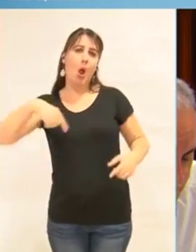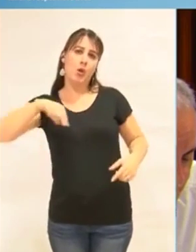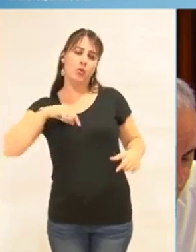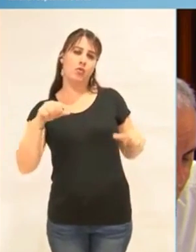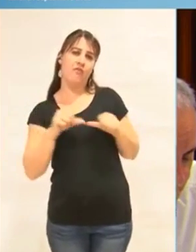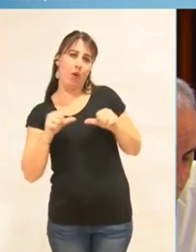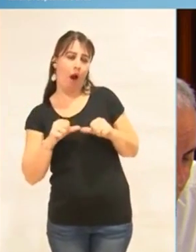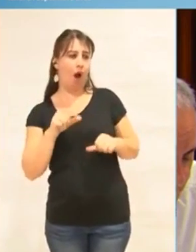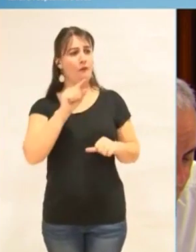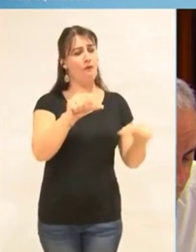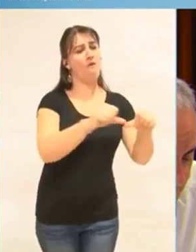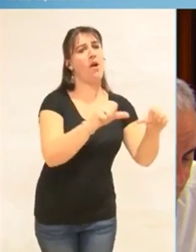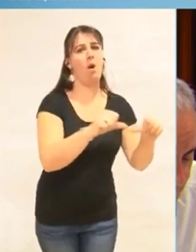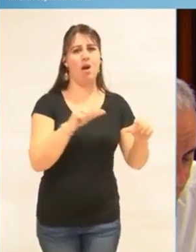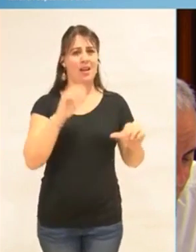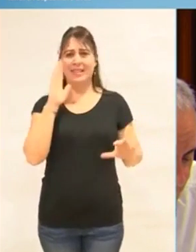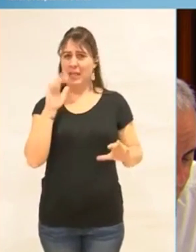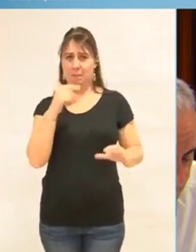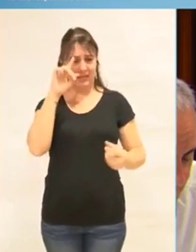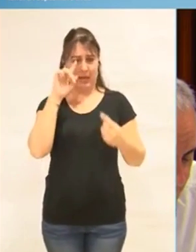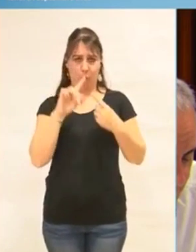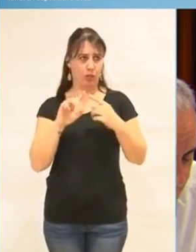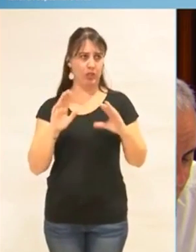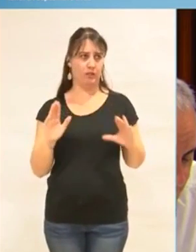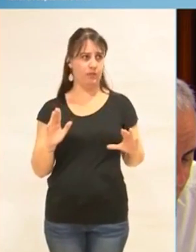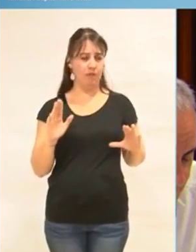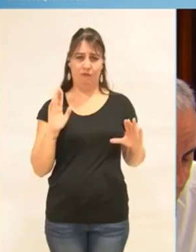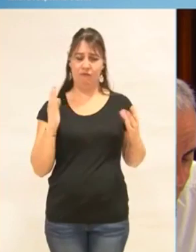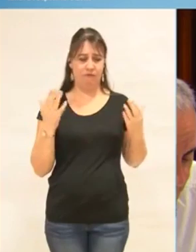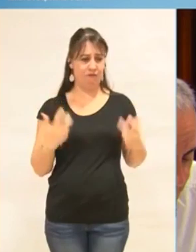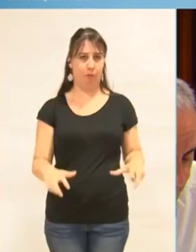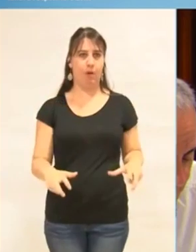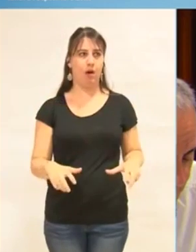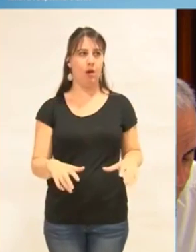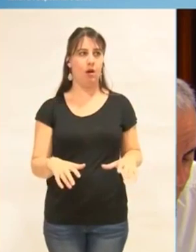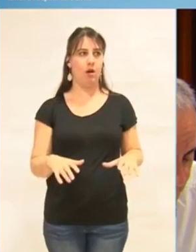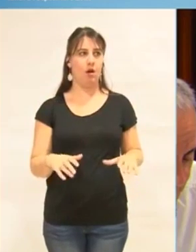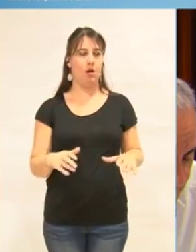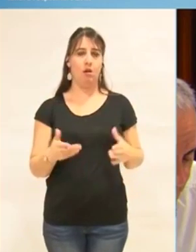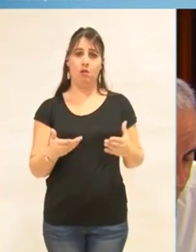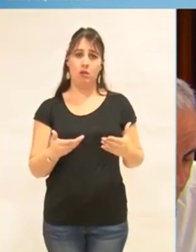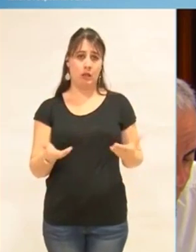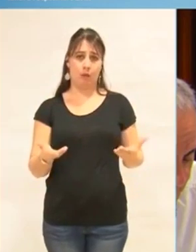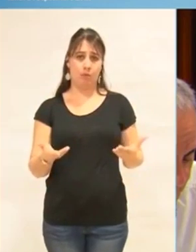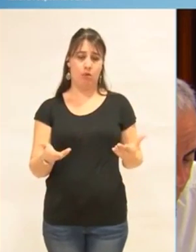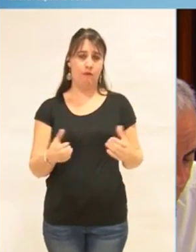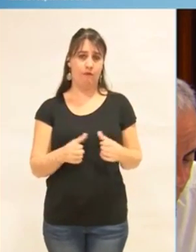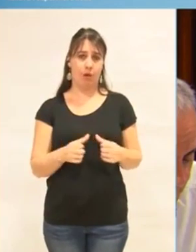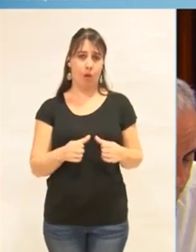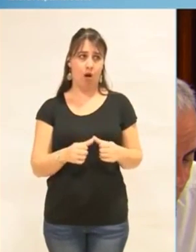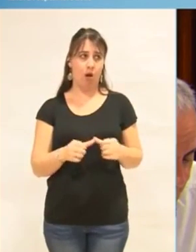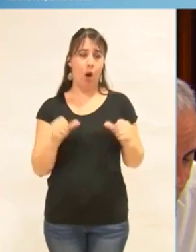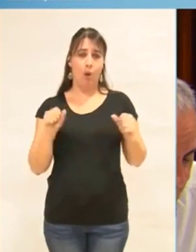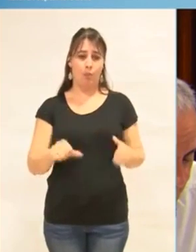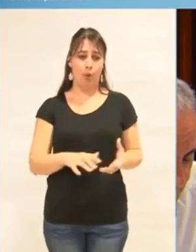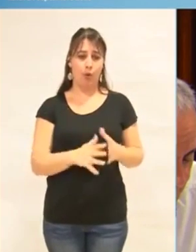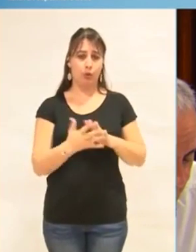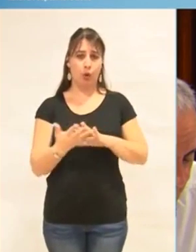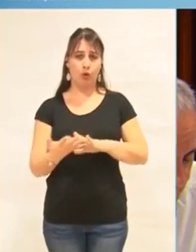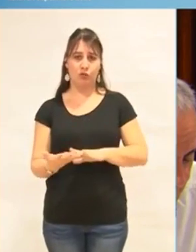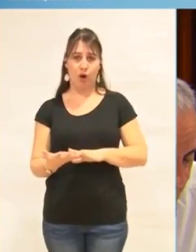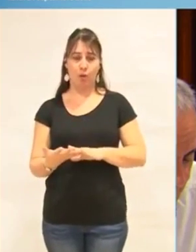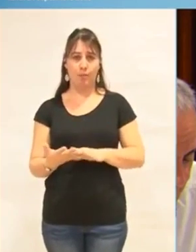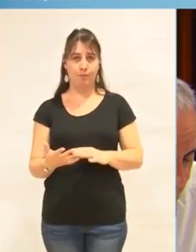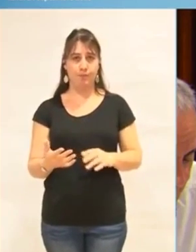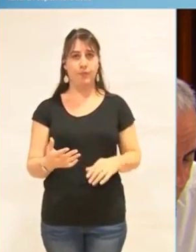vous avez fait ça. Ça n'était pas du tout l'objet du vœu. Donc, il est très simple. On peut très bien le transformer en la ville